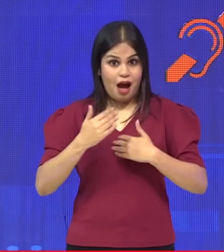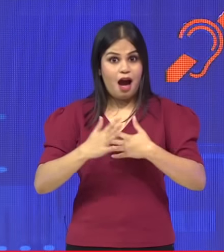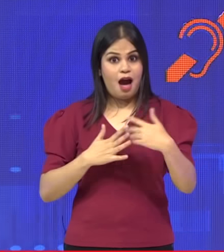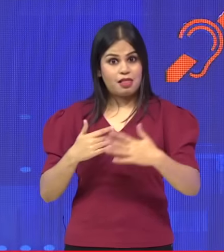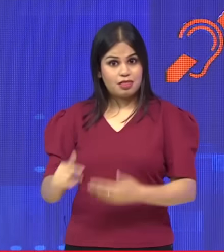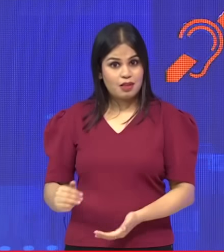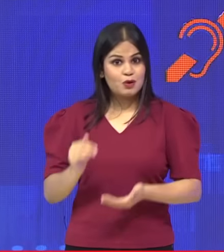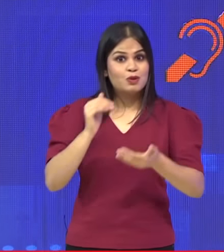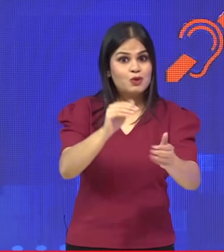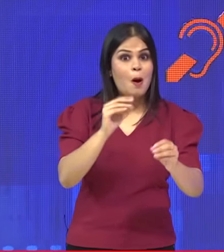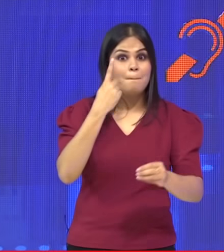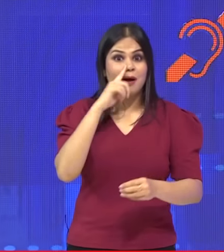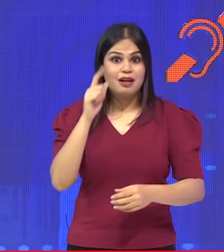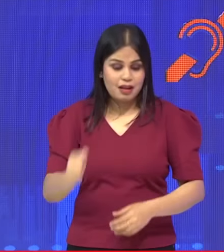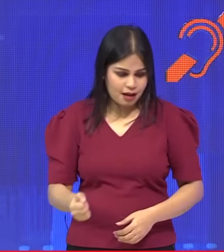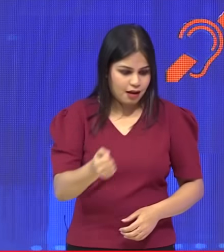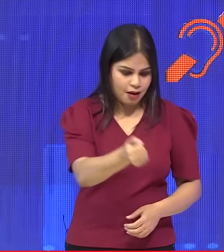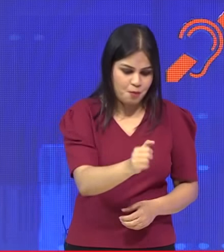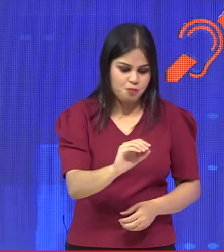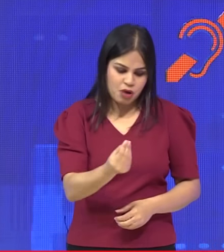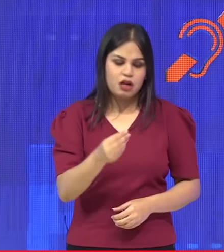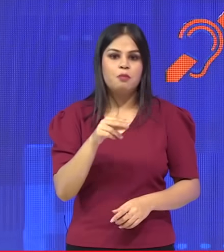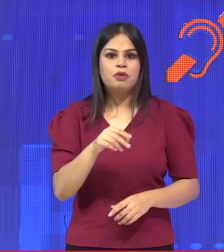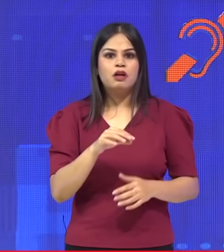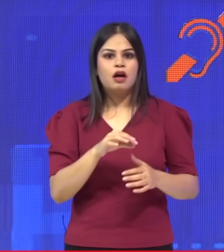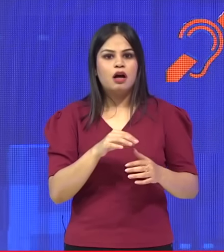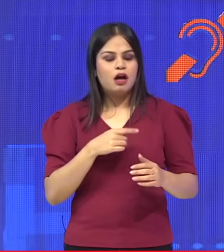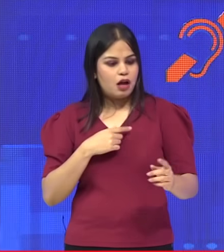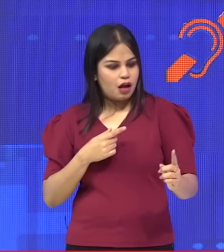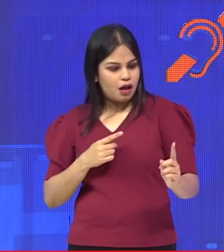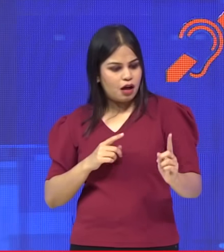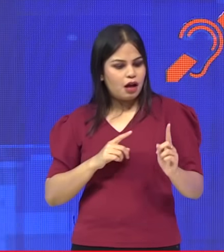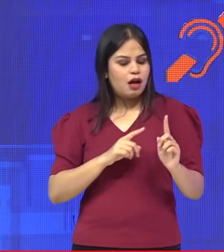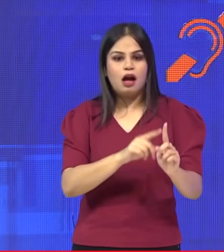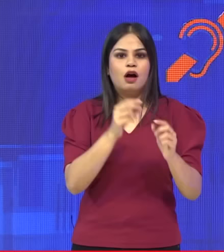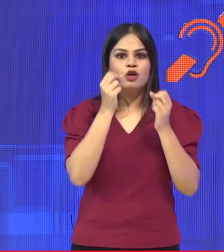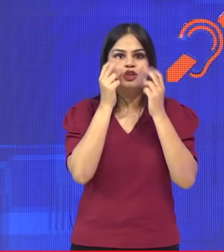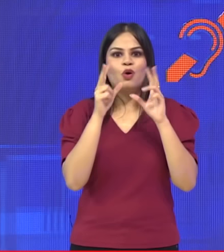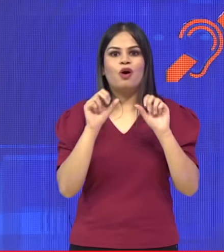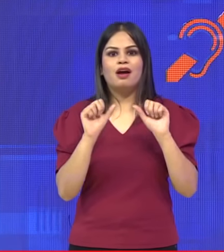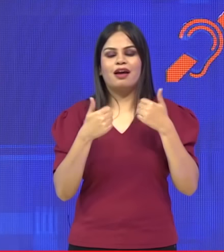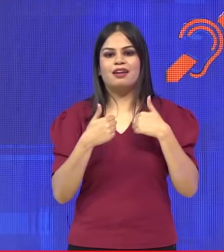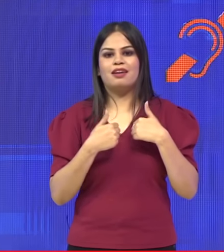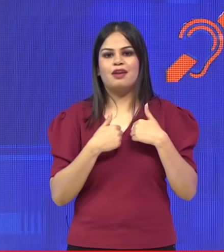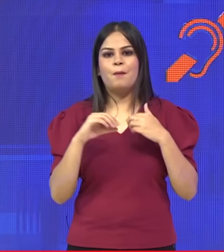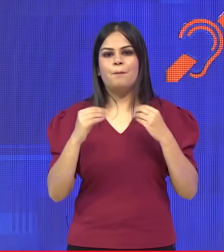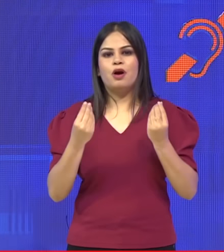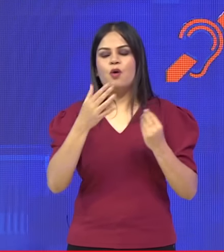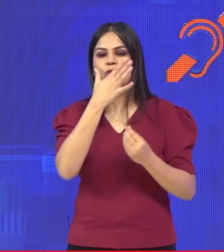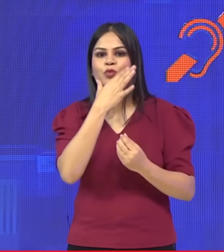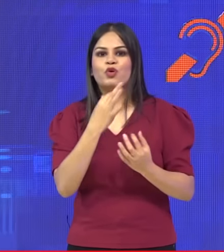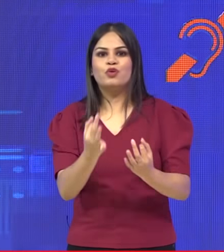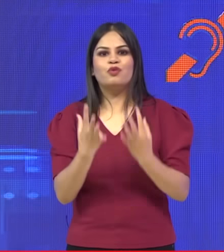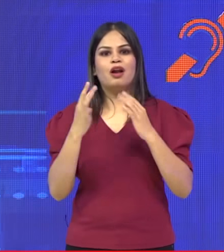ही सही इसे डी मदर और डी चाइल्ड टुगेदर दें ही गेट शॉट एवर इन डी मोस्ट